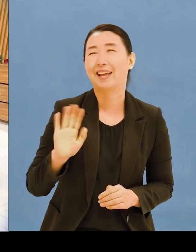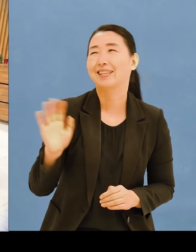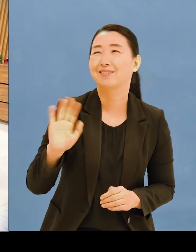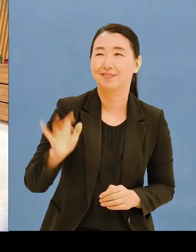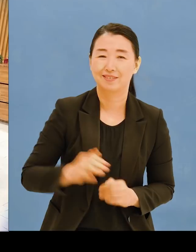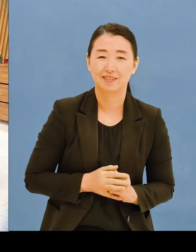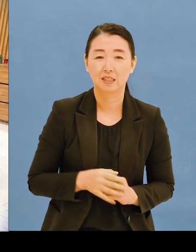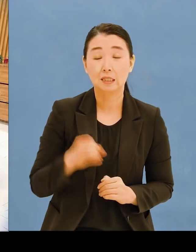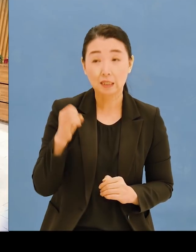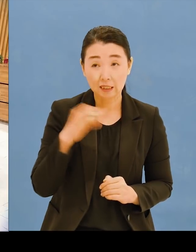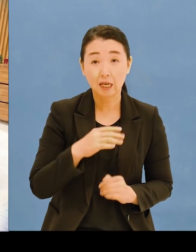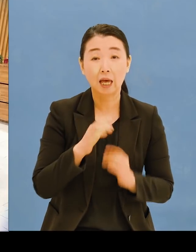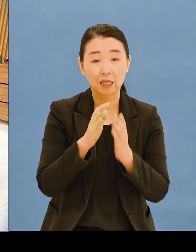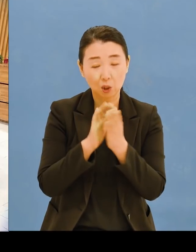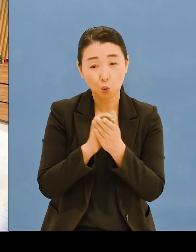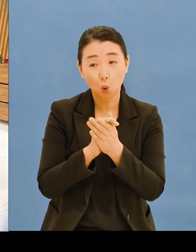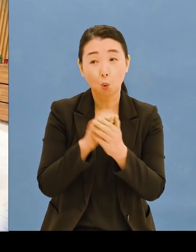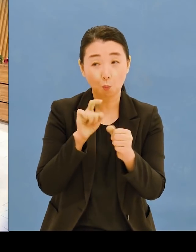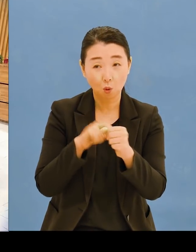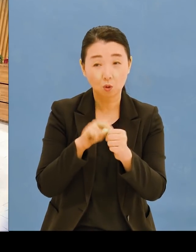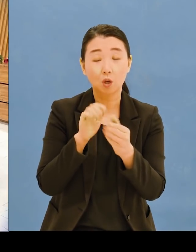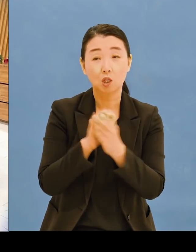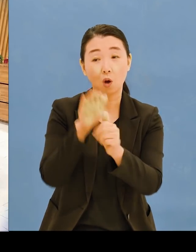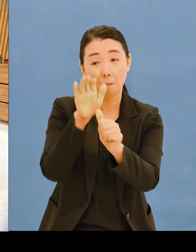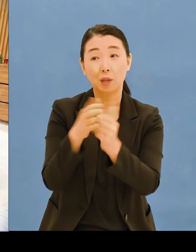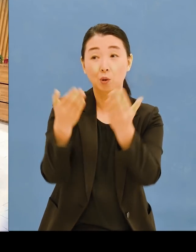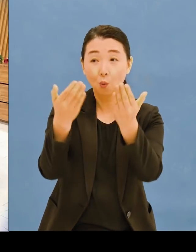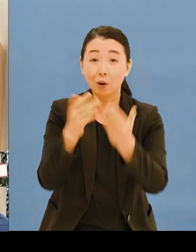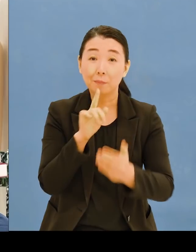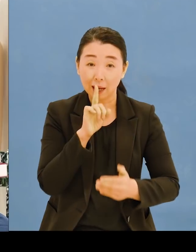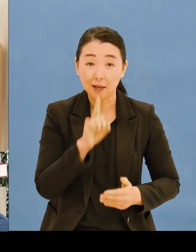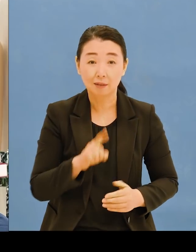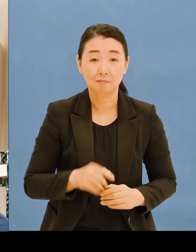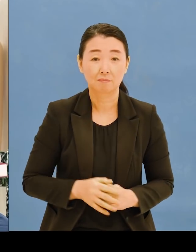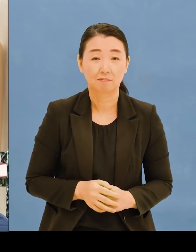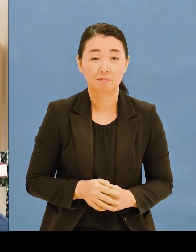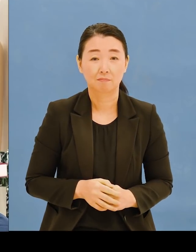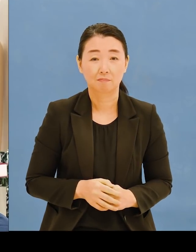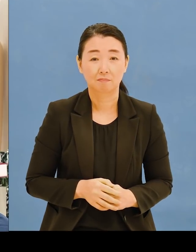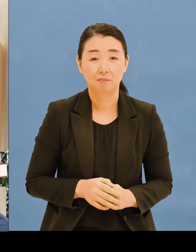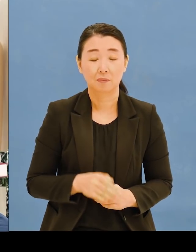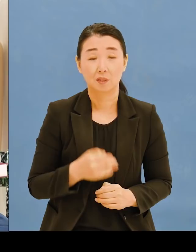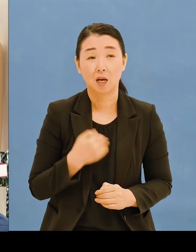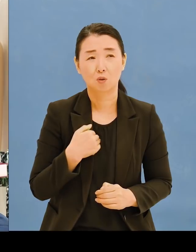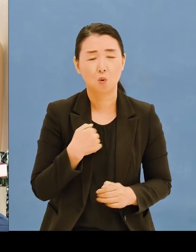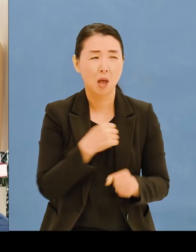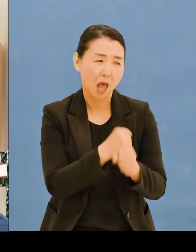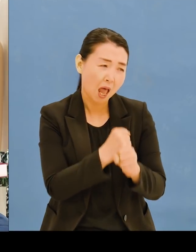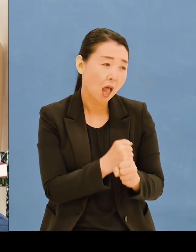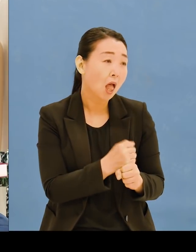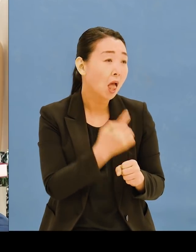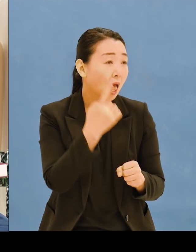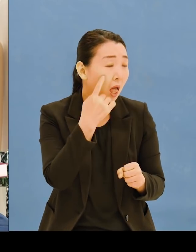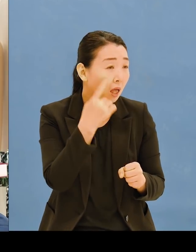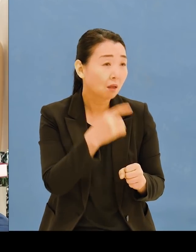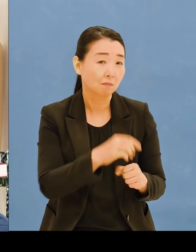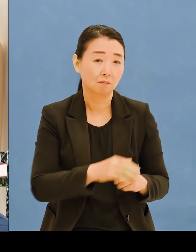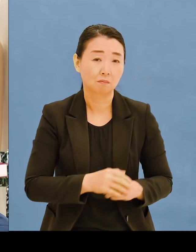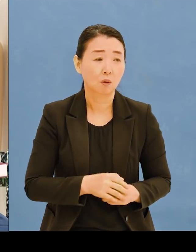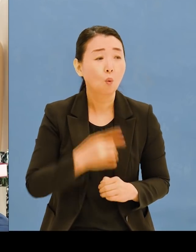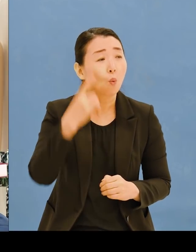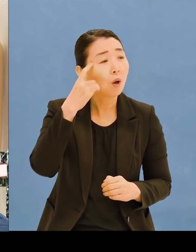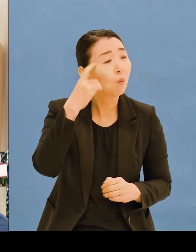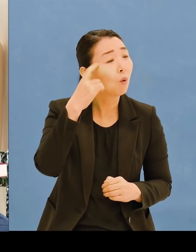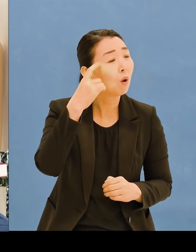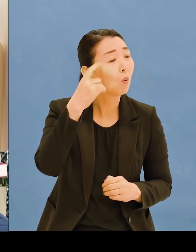그런 건 아니고 그냥 한번 기도하러 와, 기도 받으러 와. 이제 이렇게 이야기를 하길래 제가 좀 물고 늘어지면서 이야기를